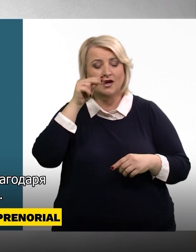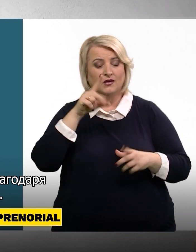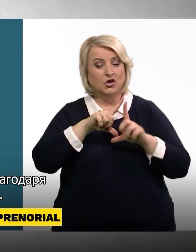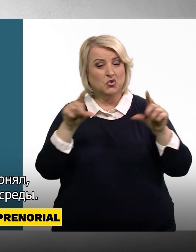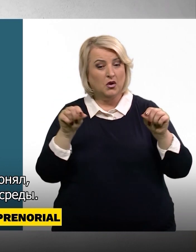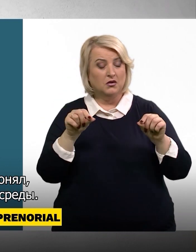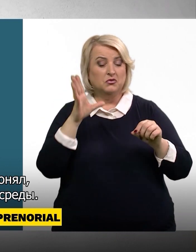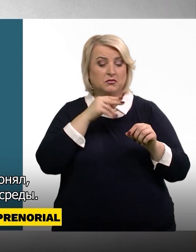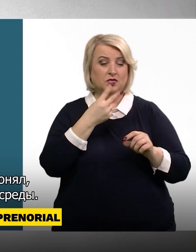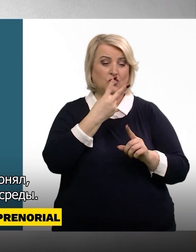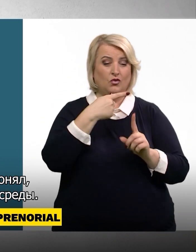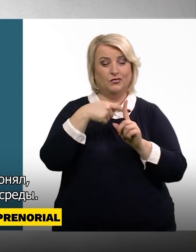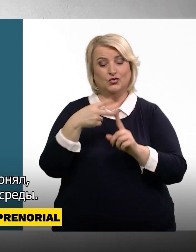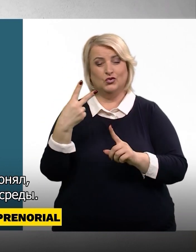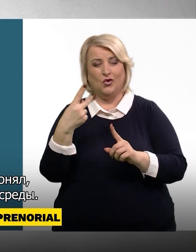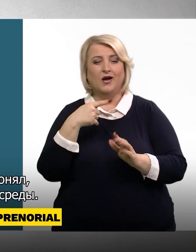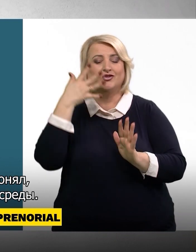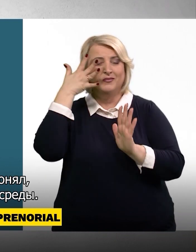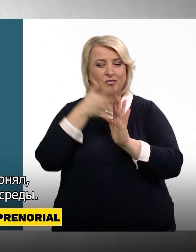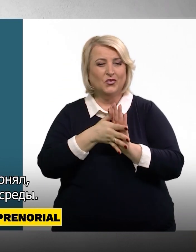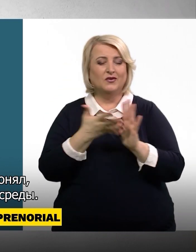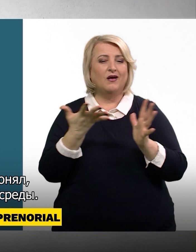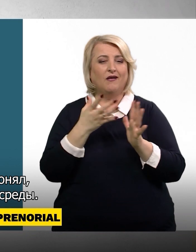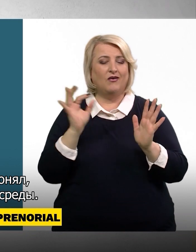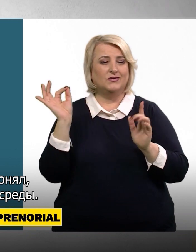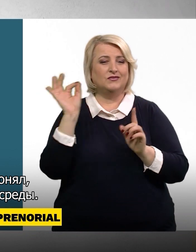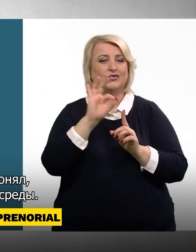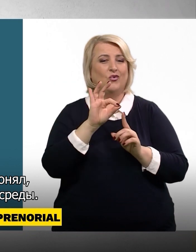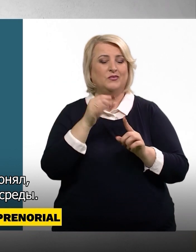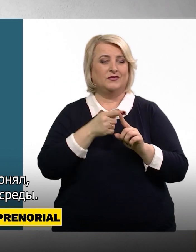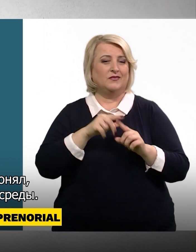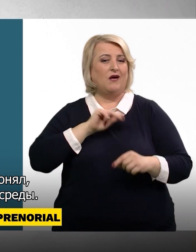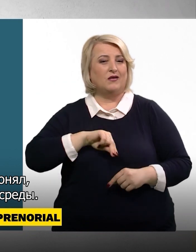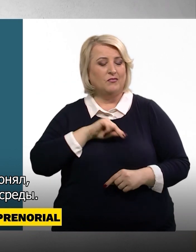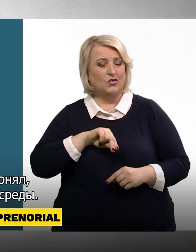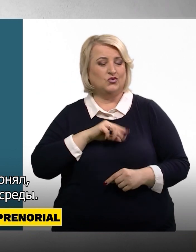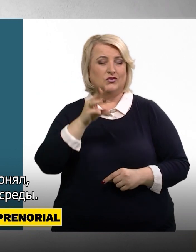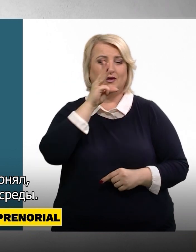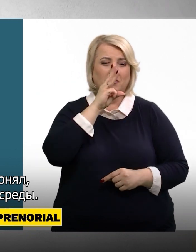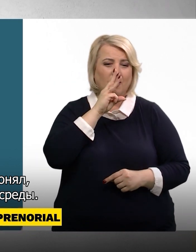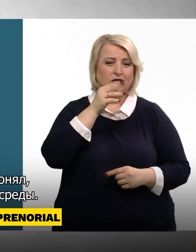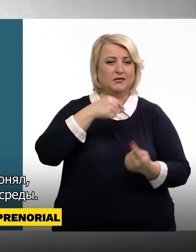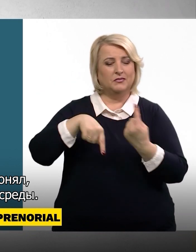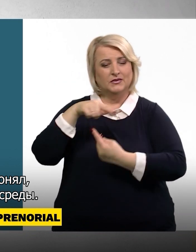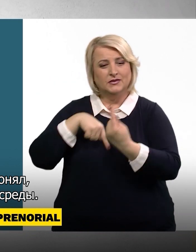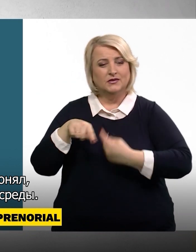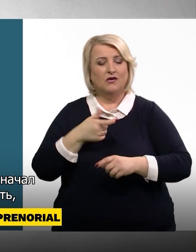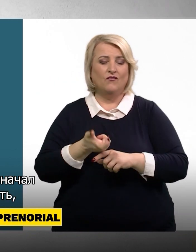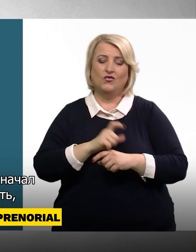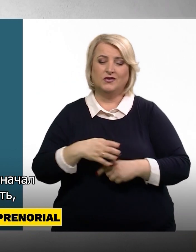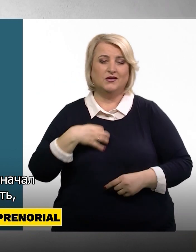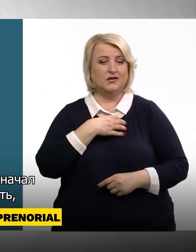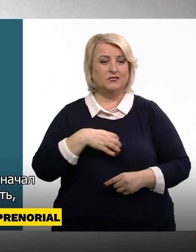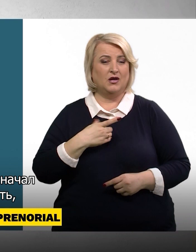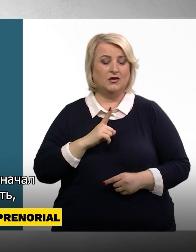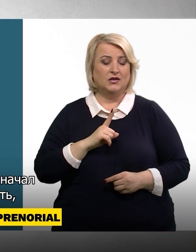la școală și a reușit să pună 2 cu 2 și să vadă care e de fapt scopul jobului și a mediului de afaceri. Deci asta e